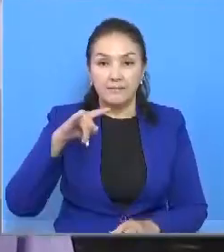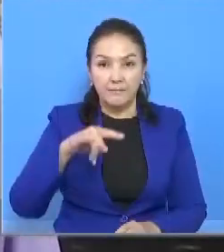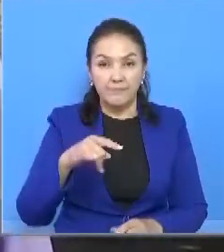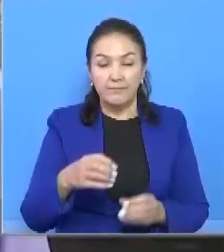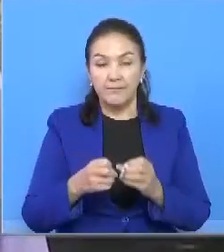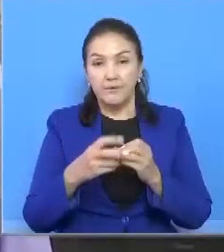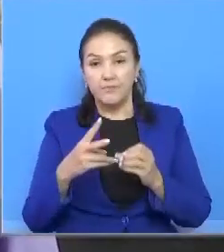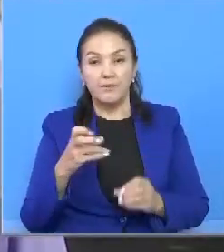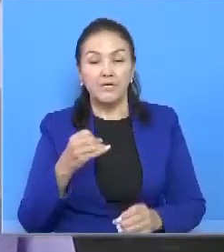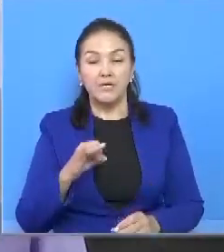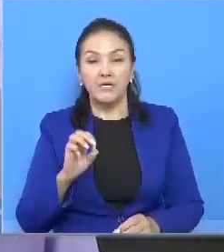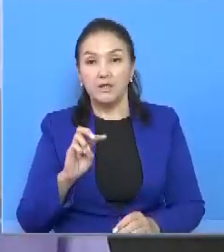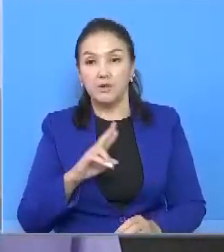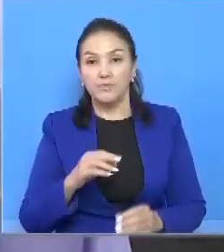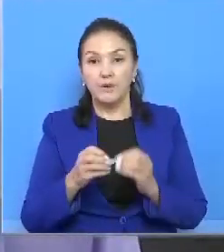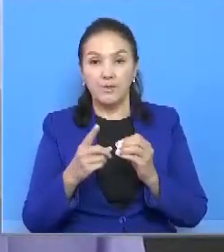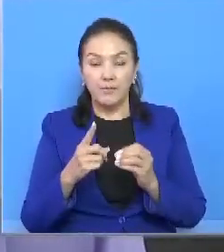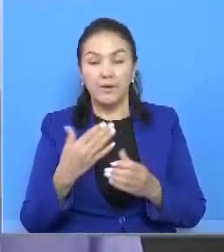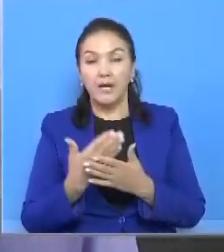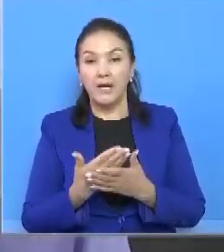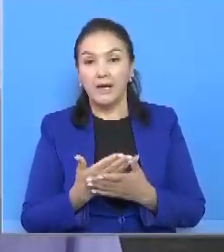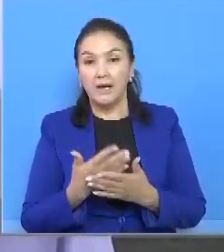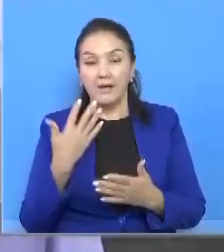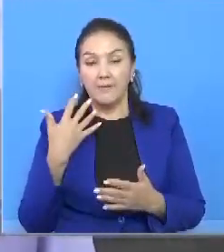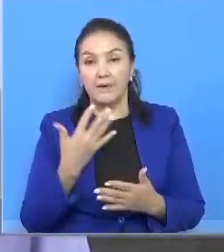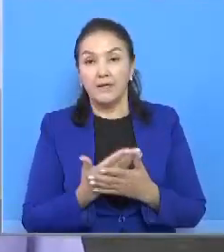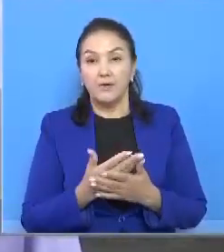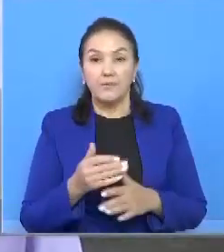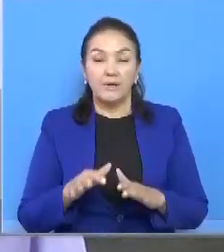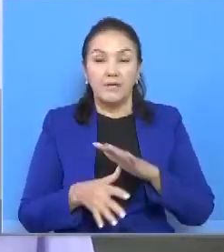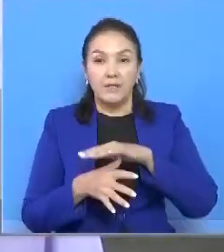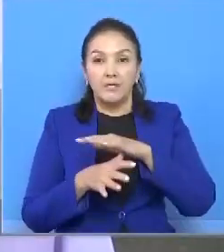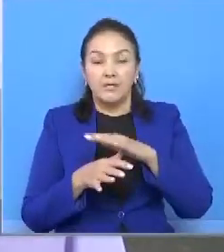11 аэрозольдік генератор, 11 аса жеңіл навесной вентилятор на опрыскивает.